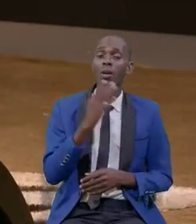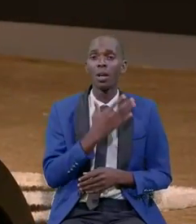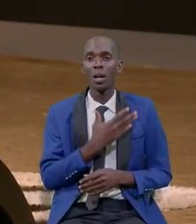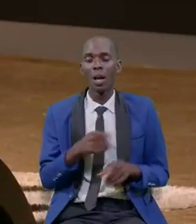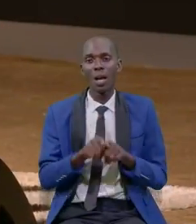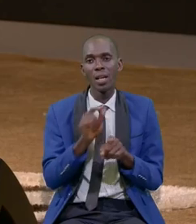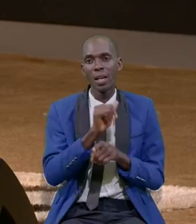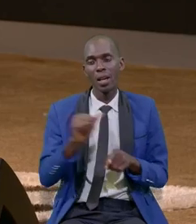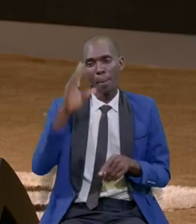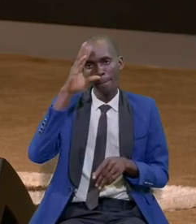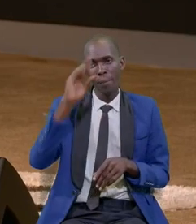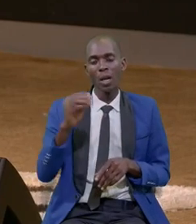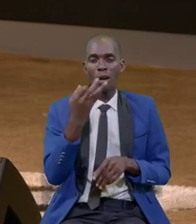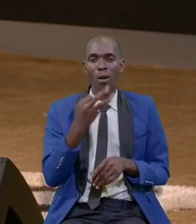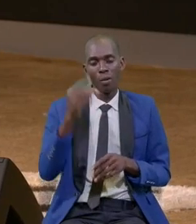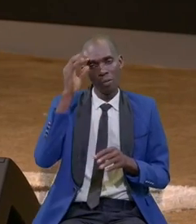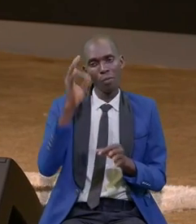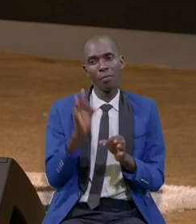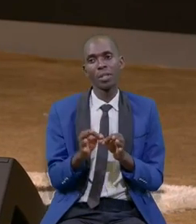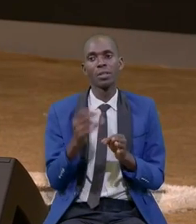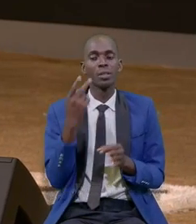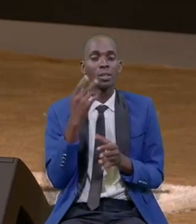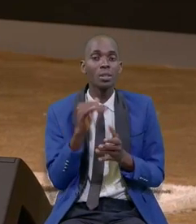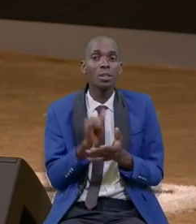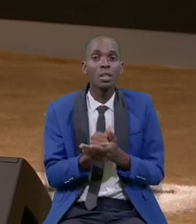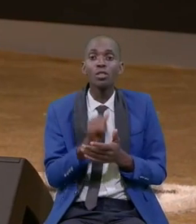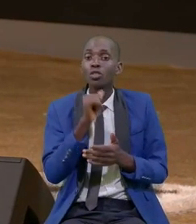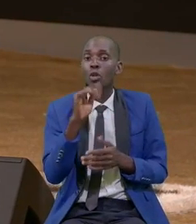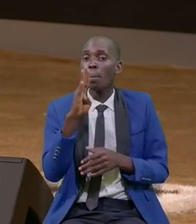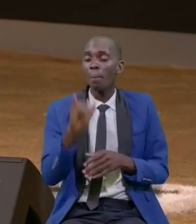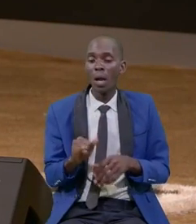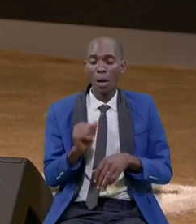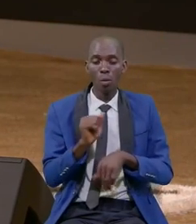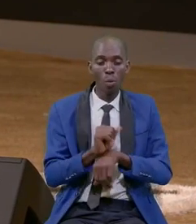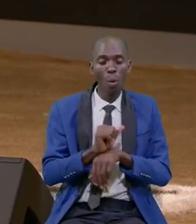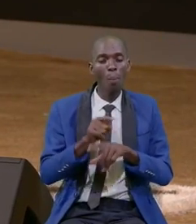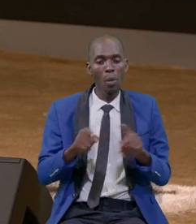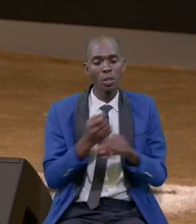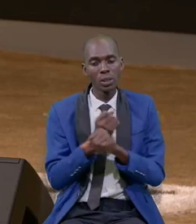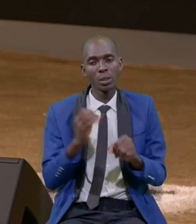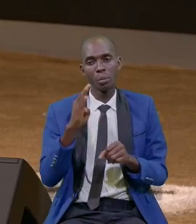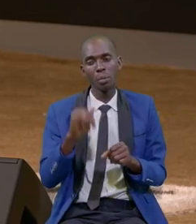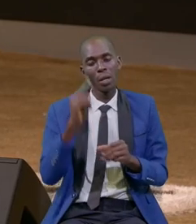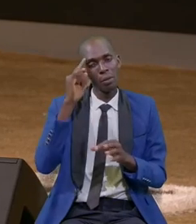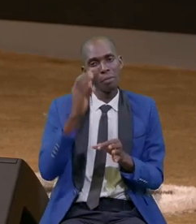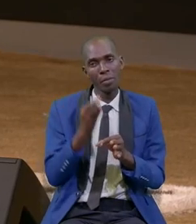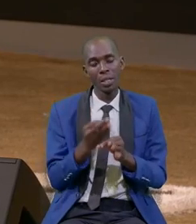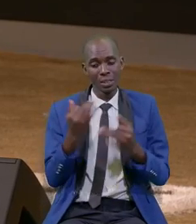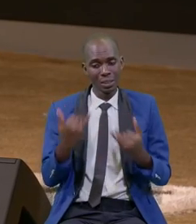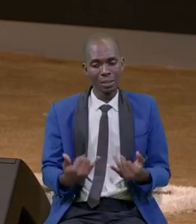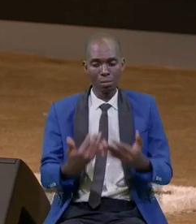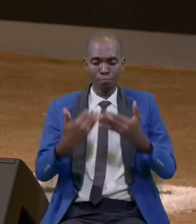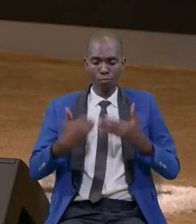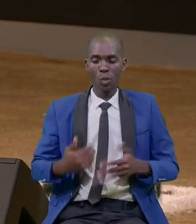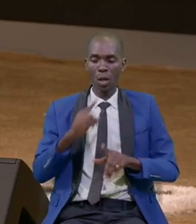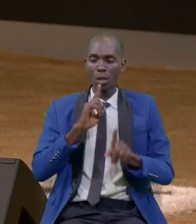en tant qu'un homme de foi, il était sauvé, non pas les œuvres, Maintenant, on parle de Rahab.